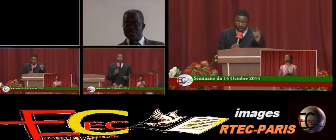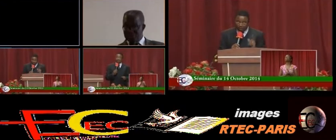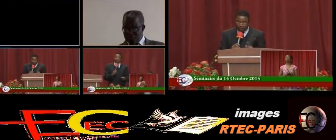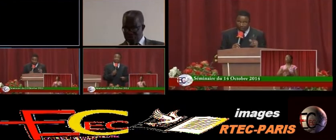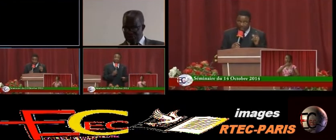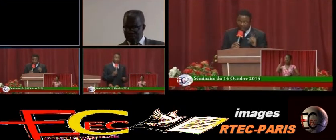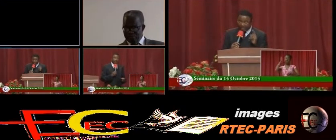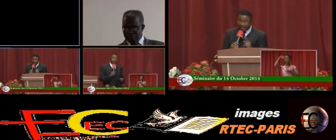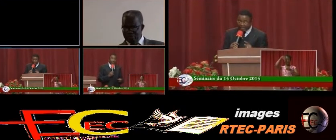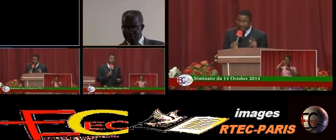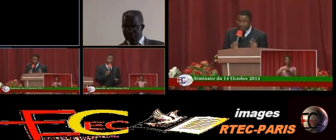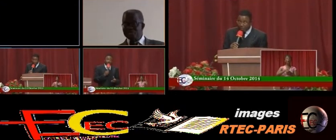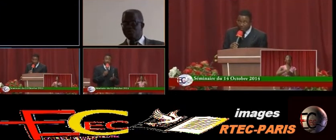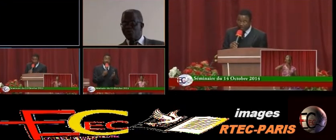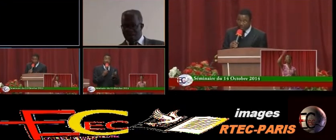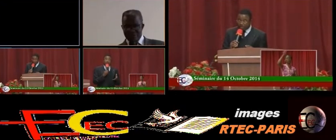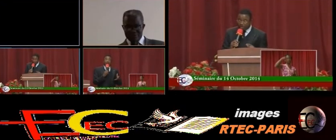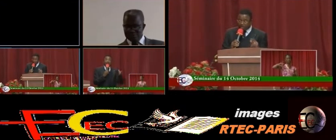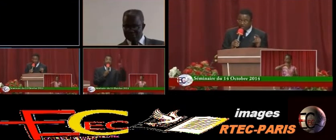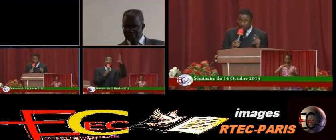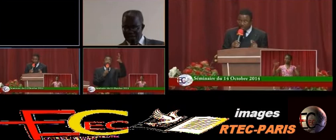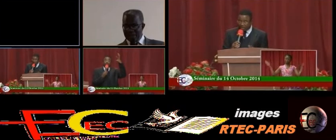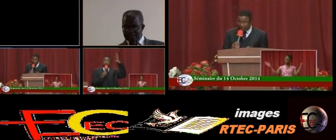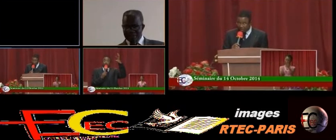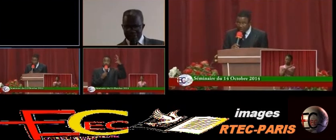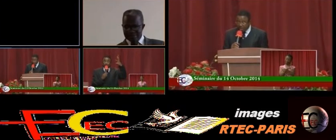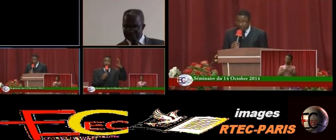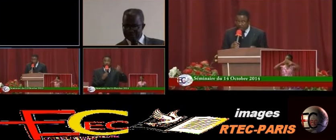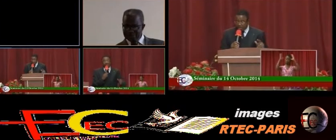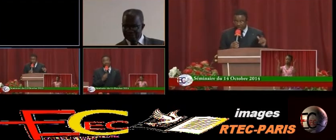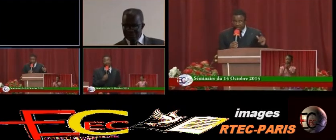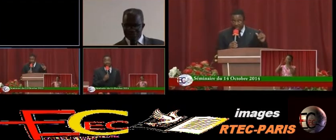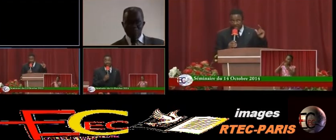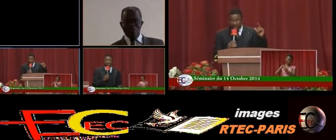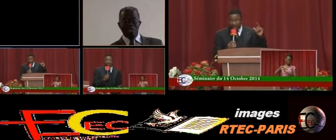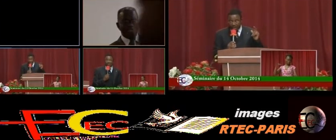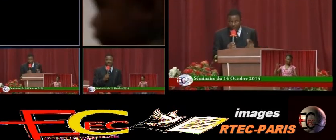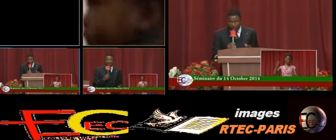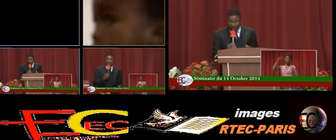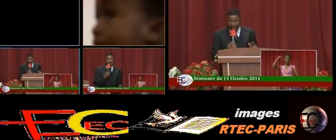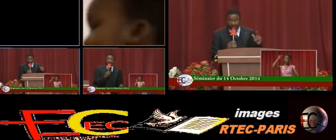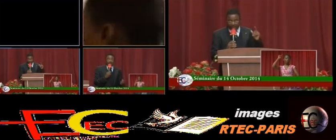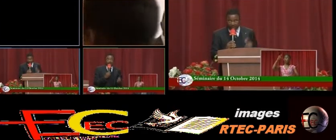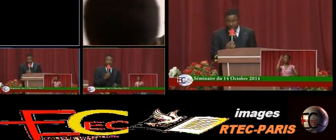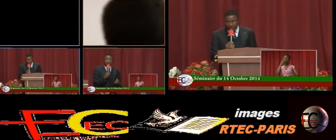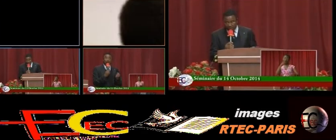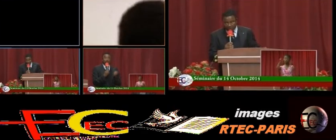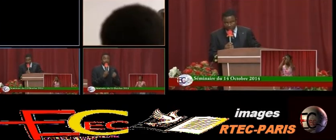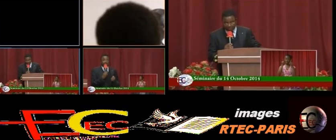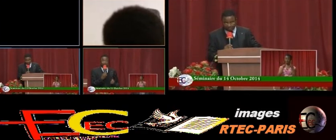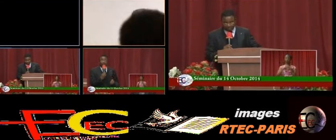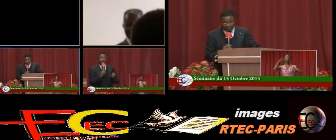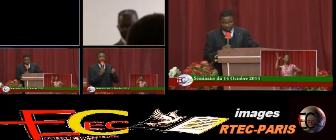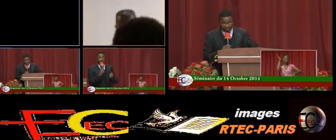Car en lui, vous avez été comblés de toutes les richesses qui concernent la parole et la